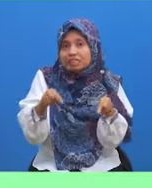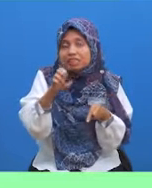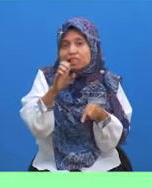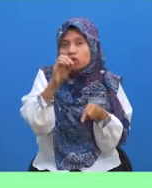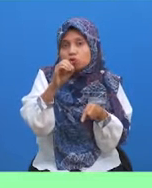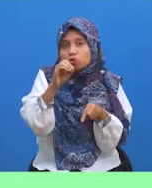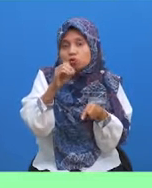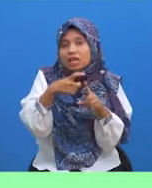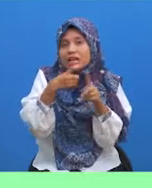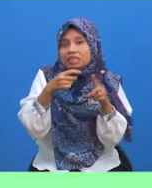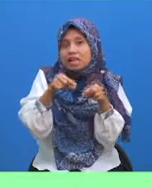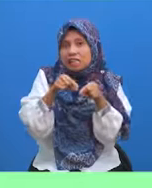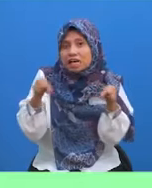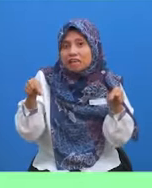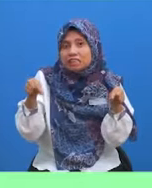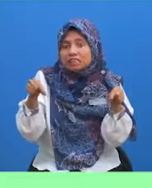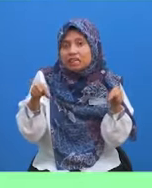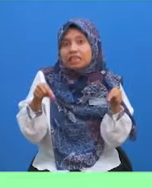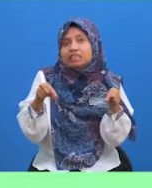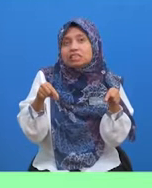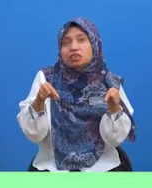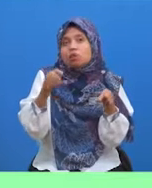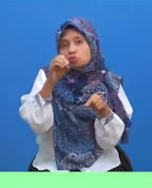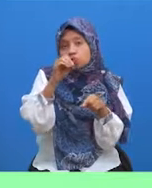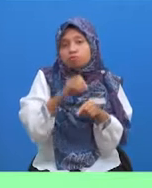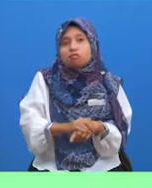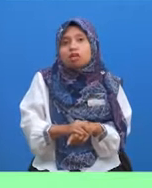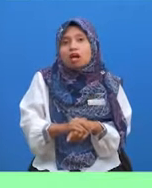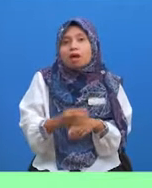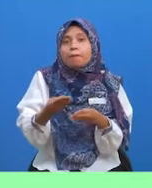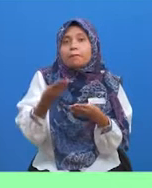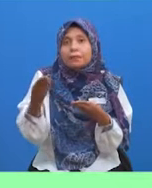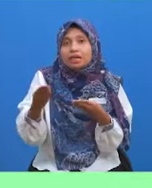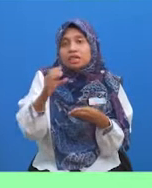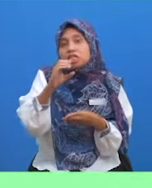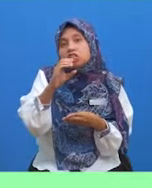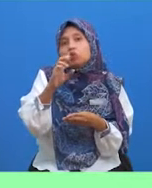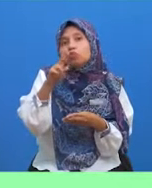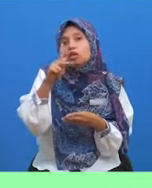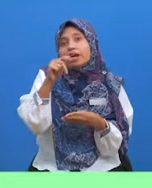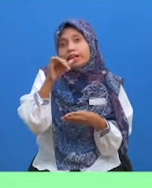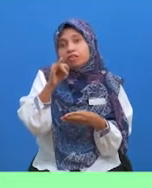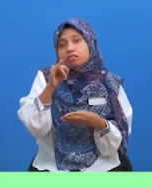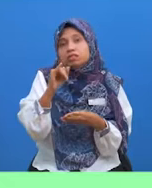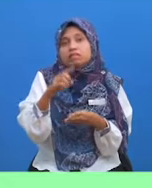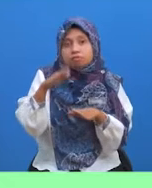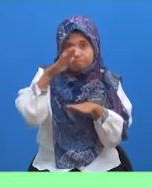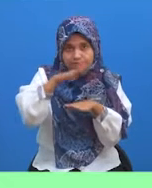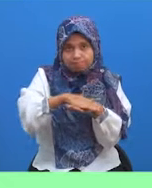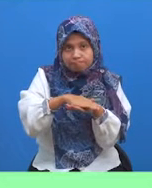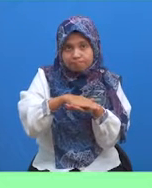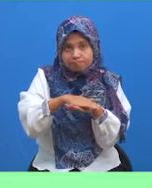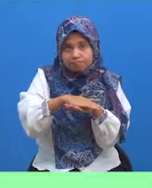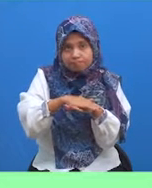kulit kain dari garis n jika kosong ke es kosong bagi Cukai kotak beban pengguna di atas